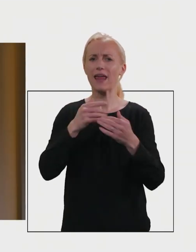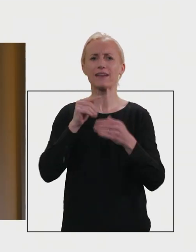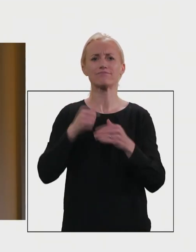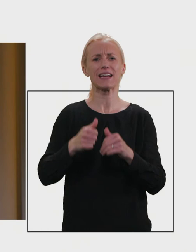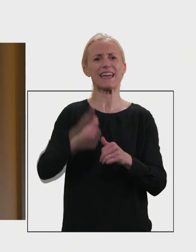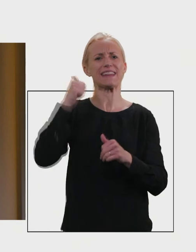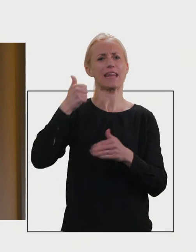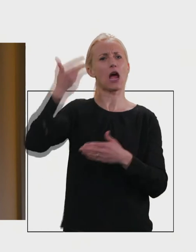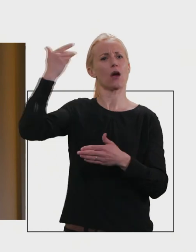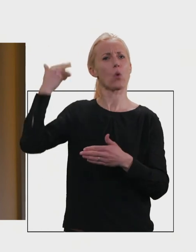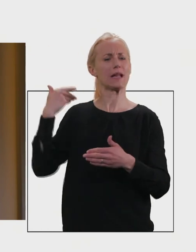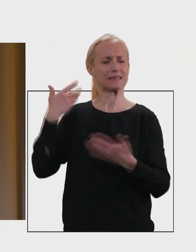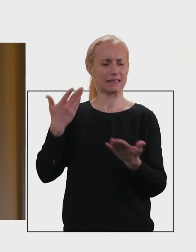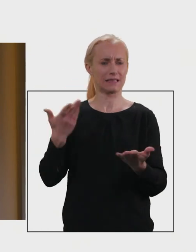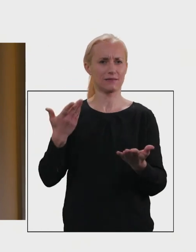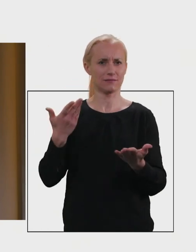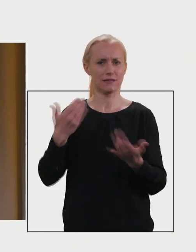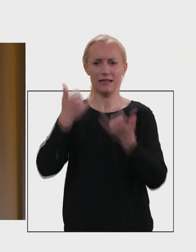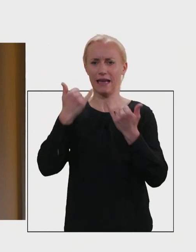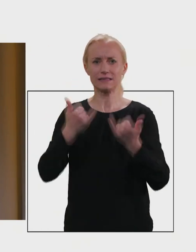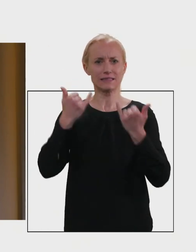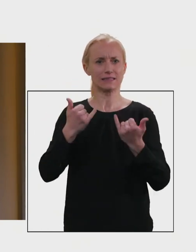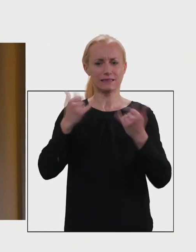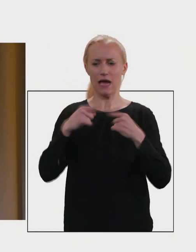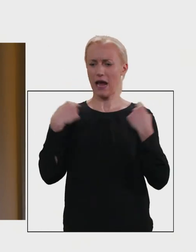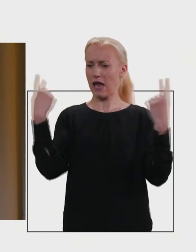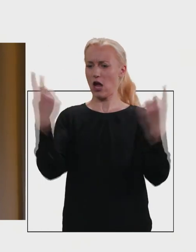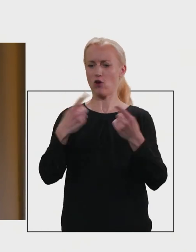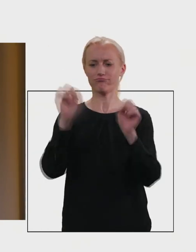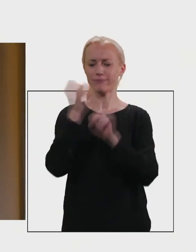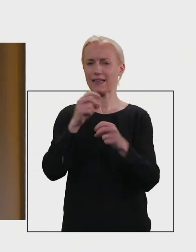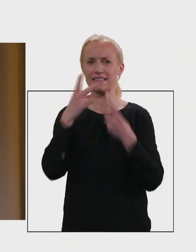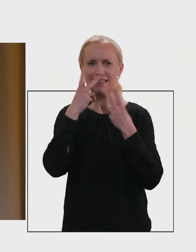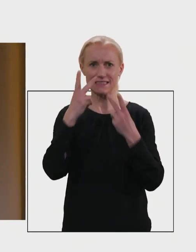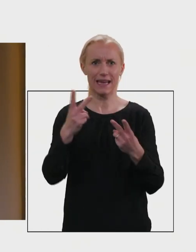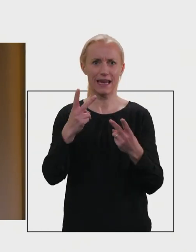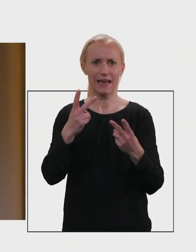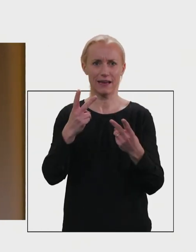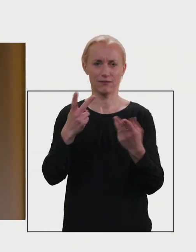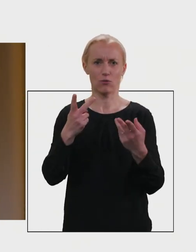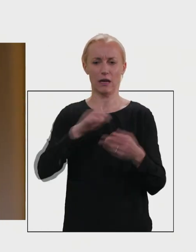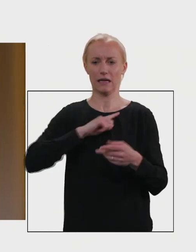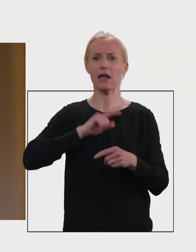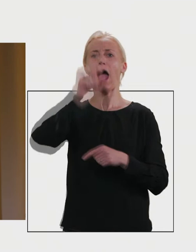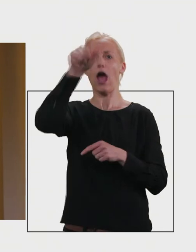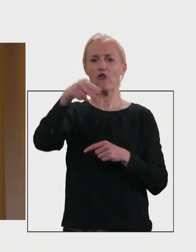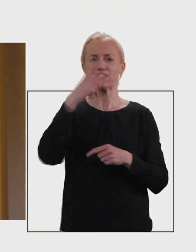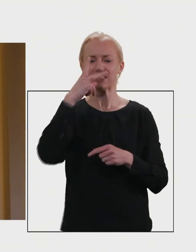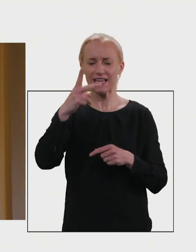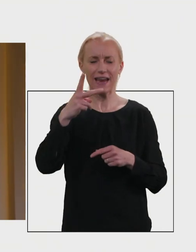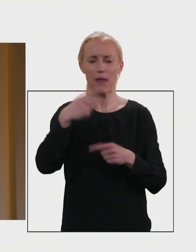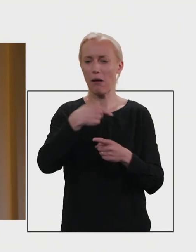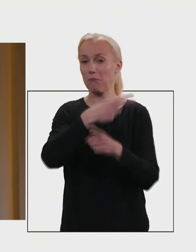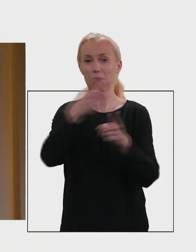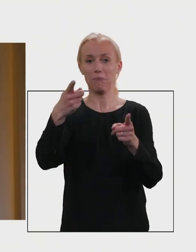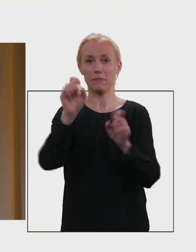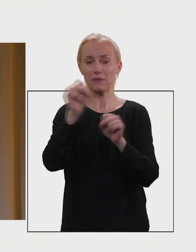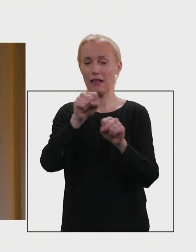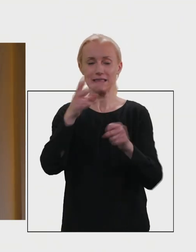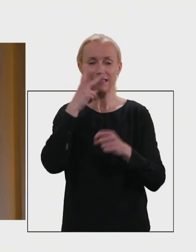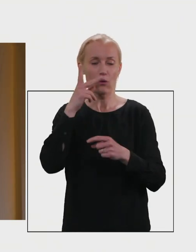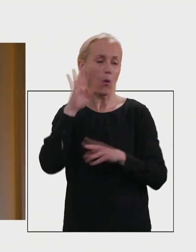Kulissen, die man jetzt hier in diesen Räumlichkeiten nicht sieht oder die ich sehe. Ihr könnt es ja vielleicht sogar gar nicht sehen oder